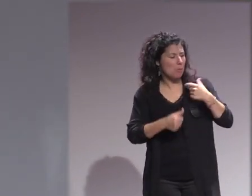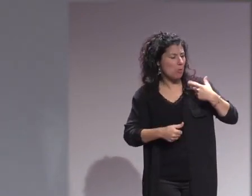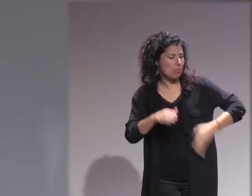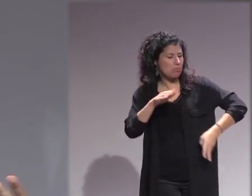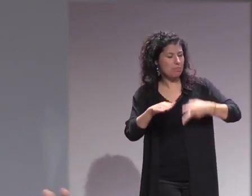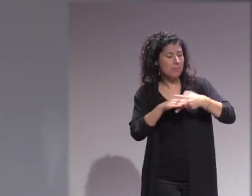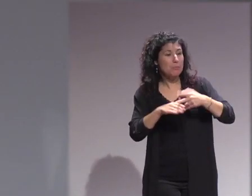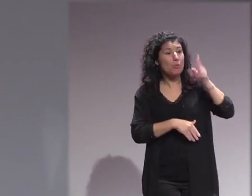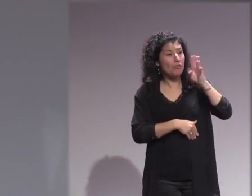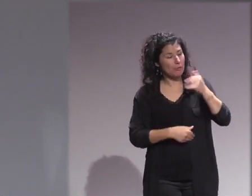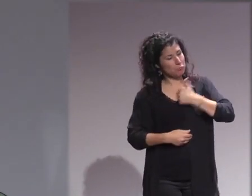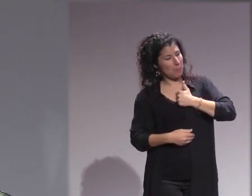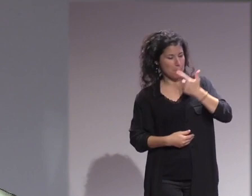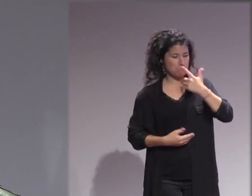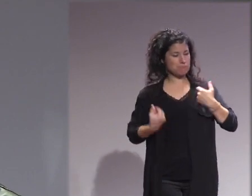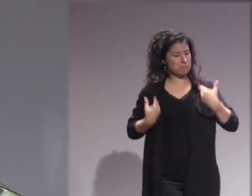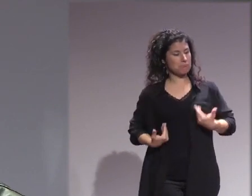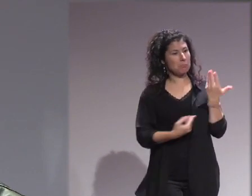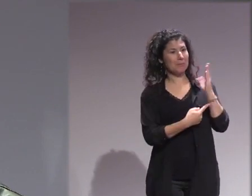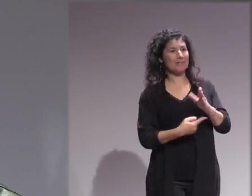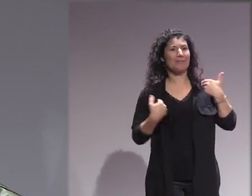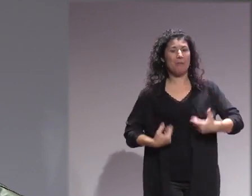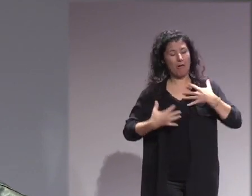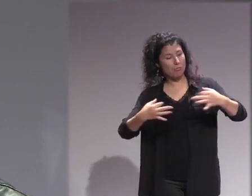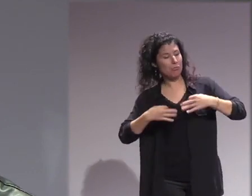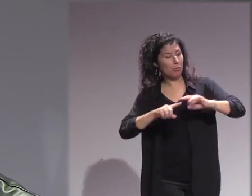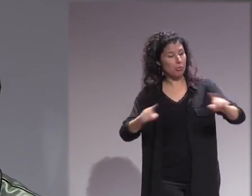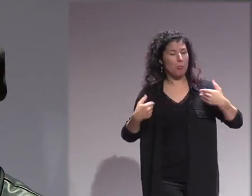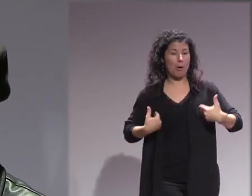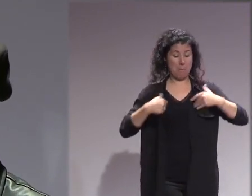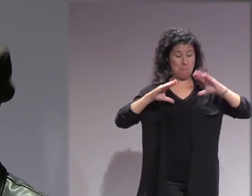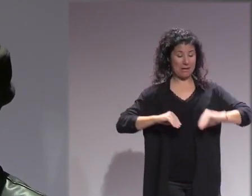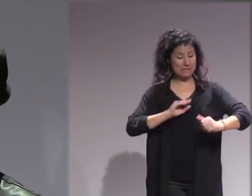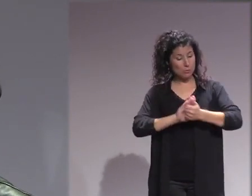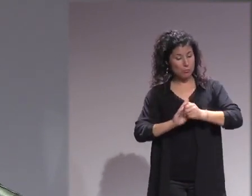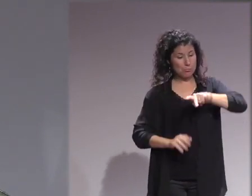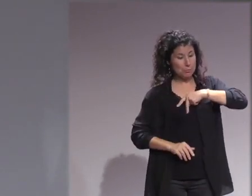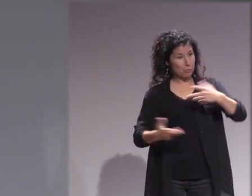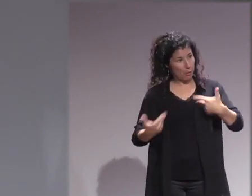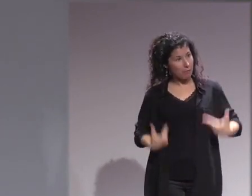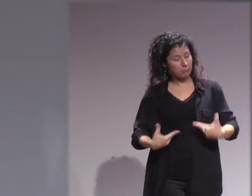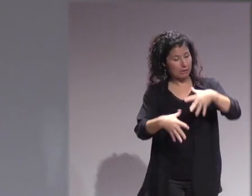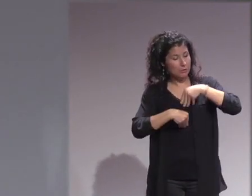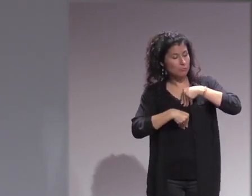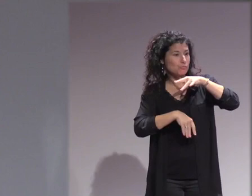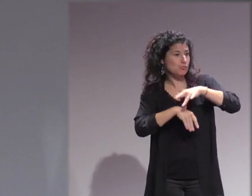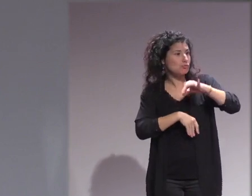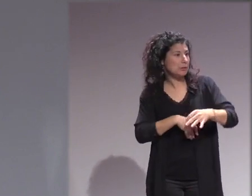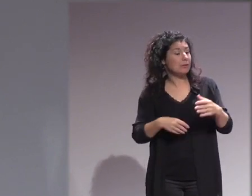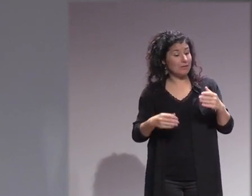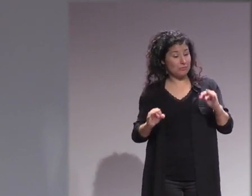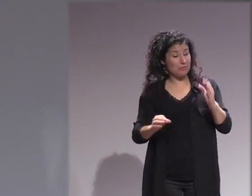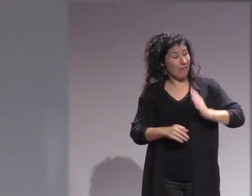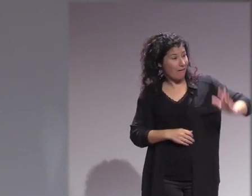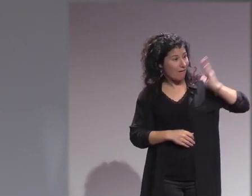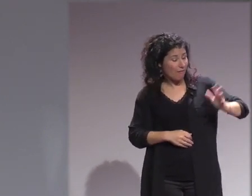pas d'un endroit neutre, je parle de ma posture de personne adoptée. Pendant très longtemps, le discours sur l'adoption dans l'espace public a été